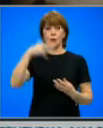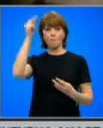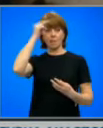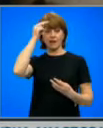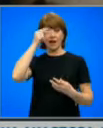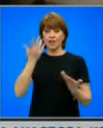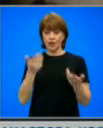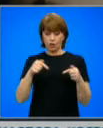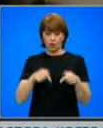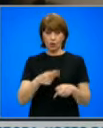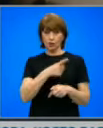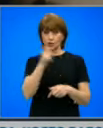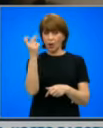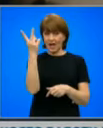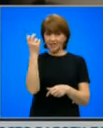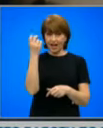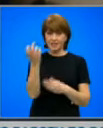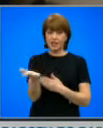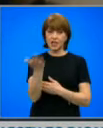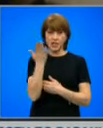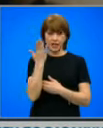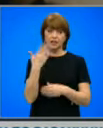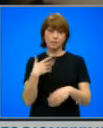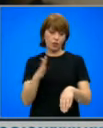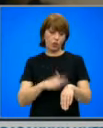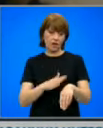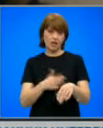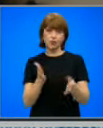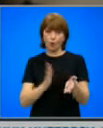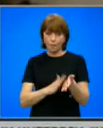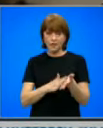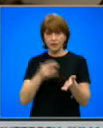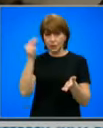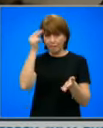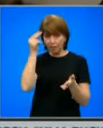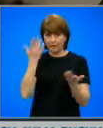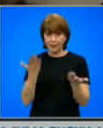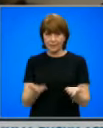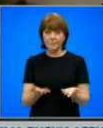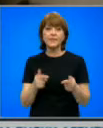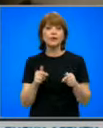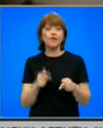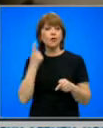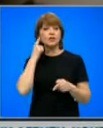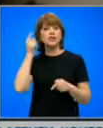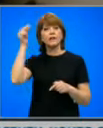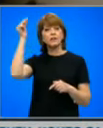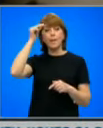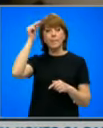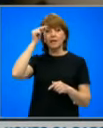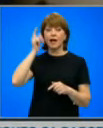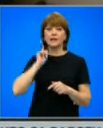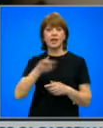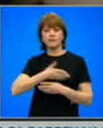120 000 са доказали с документ за произход, че те са българи. Това означава, че България трябва